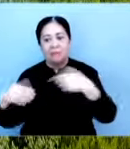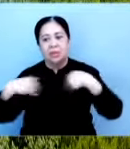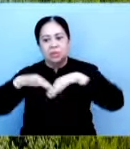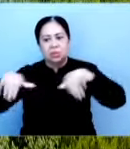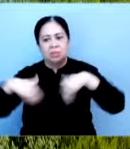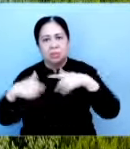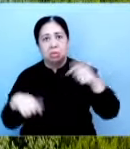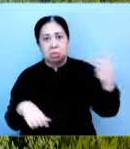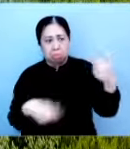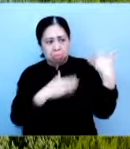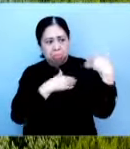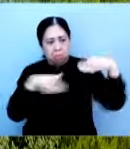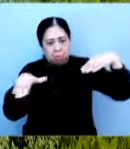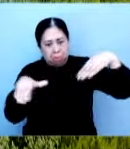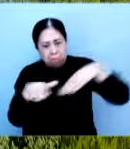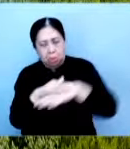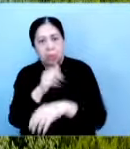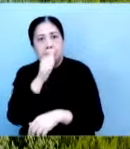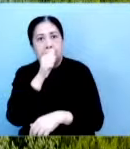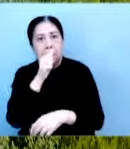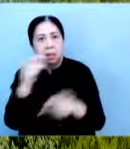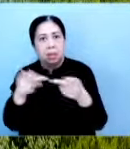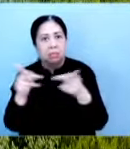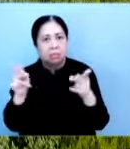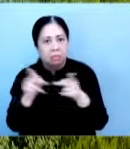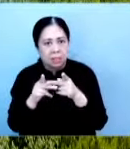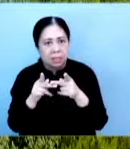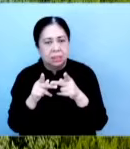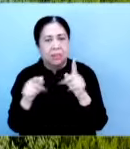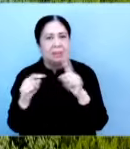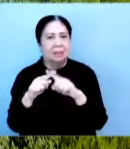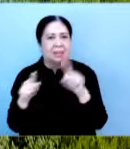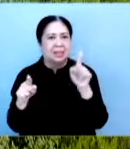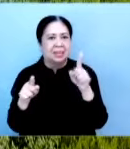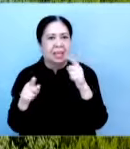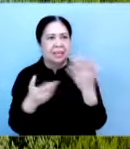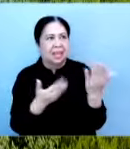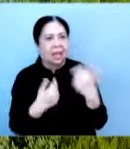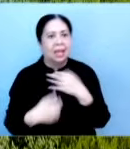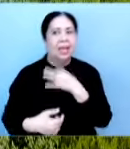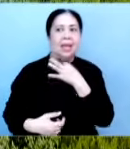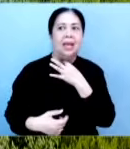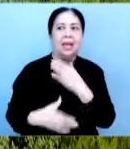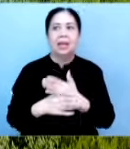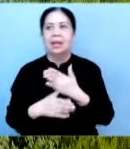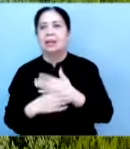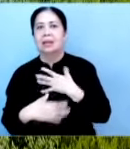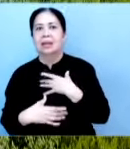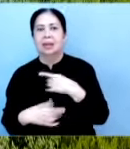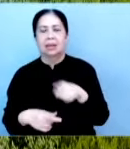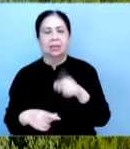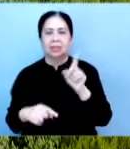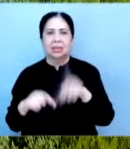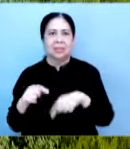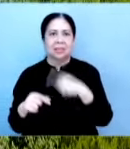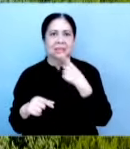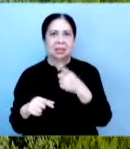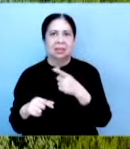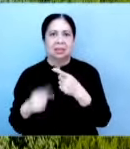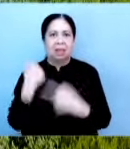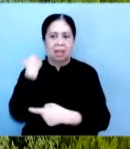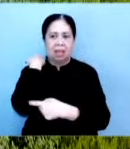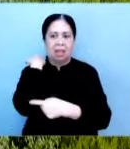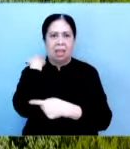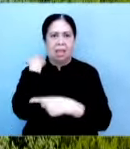pumasok doon yung bata sa private property niya pero yun kasi ay attractive nuisance ito hindi it ma-class ify na hindi siya pwede maging kaakit-akit